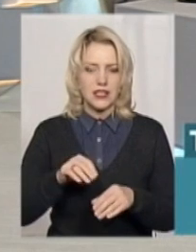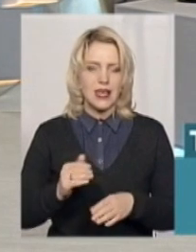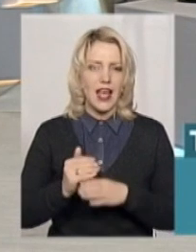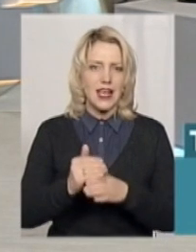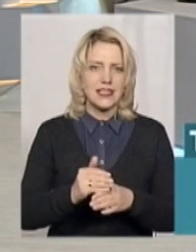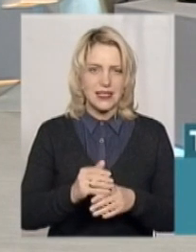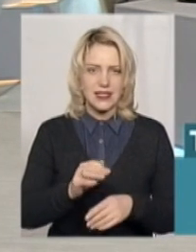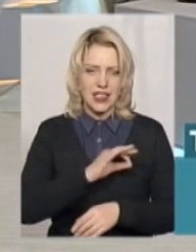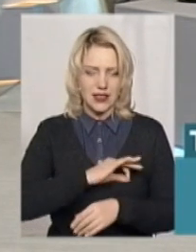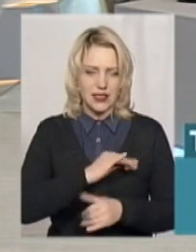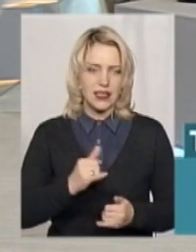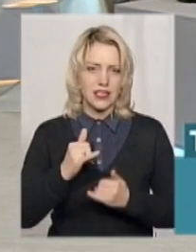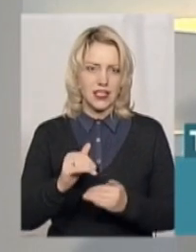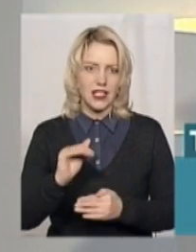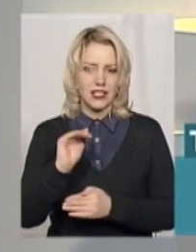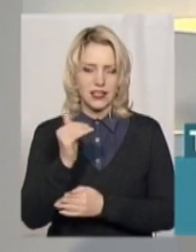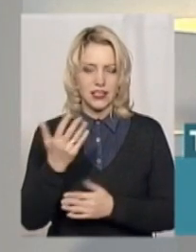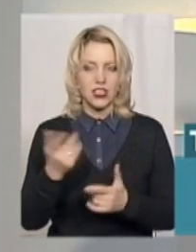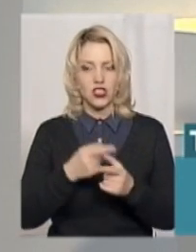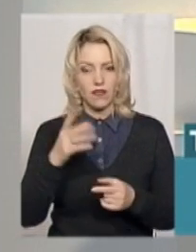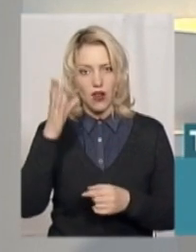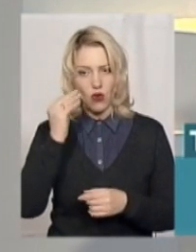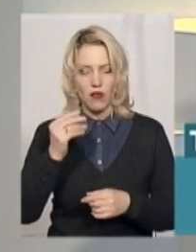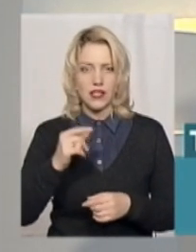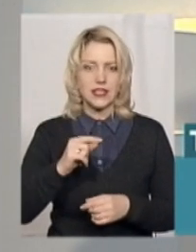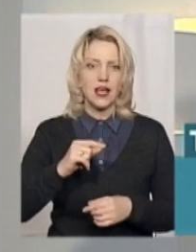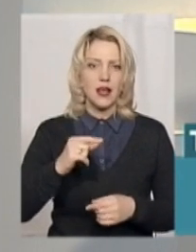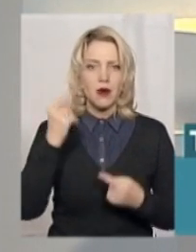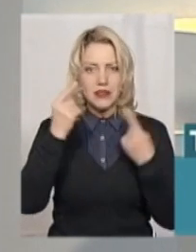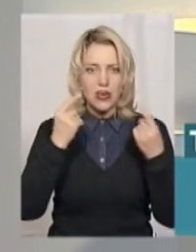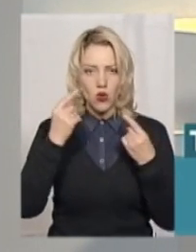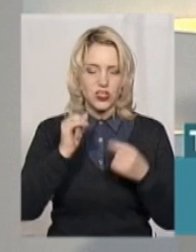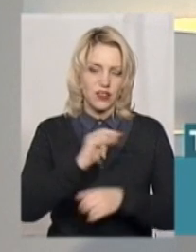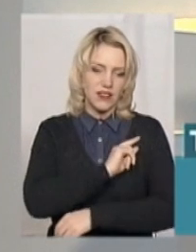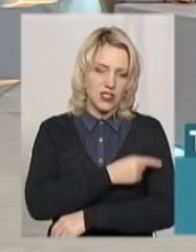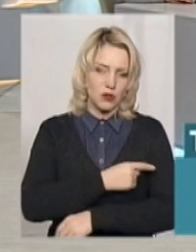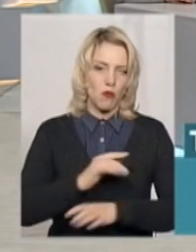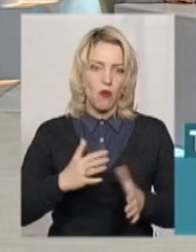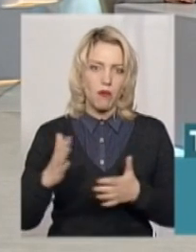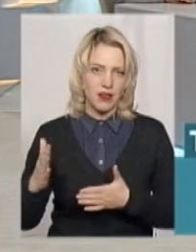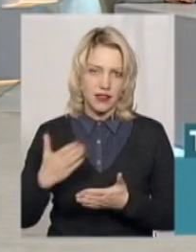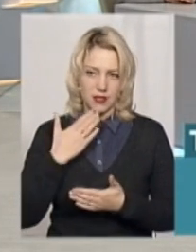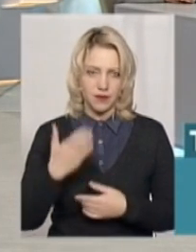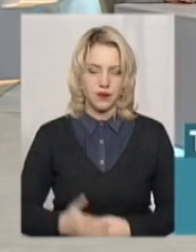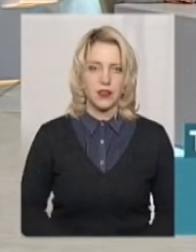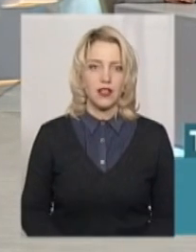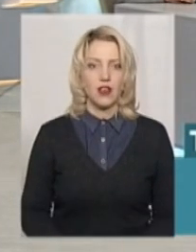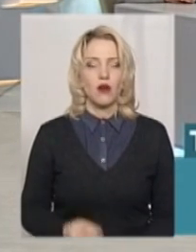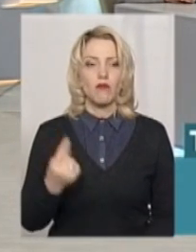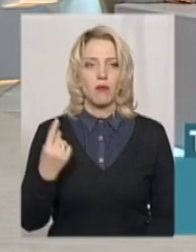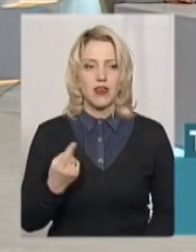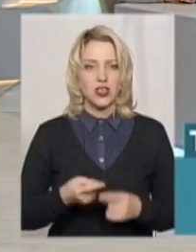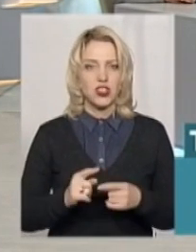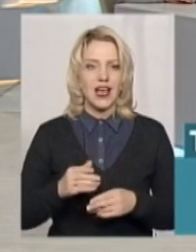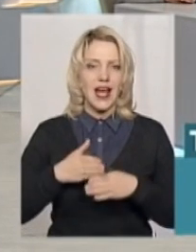Чи враховуються психологічні і фізичні моменти? Ну, по-перше,